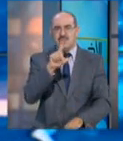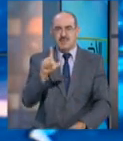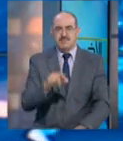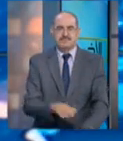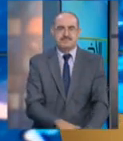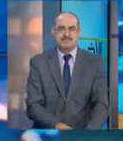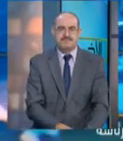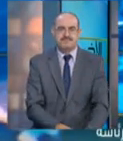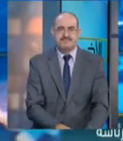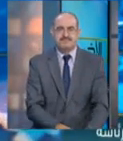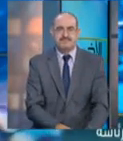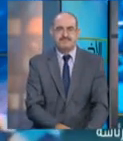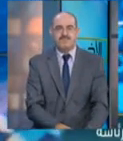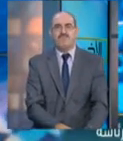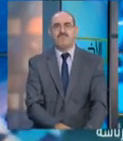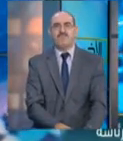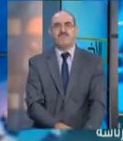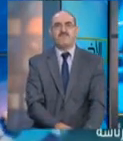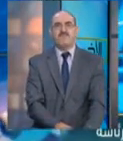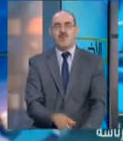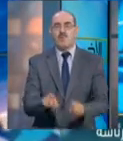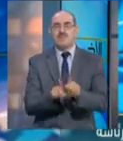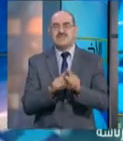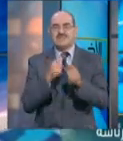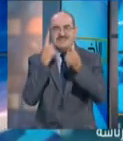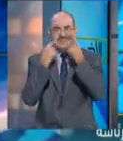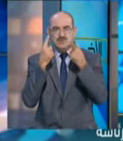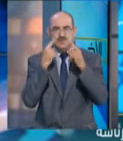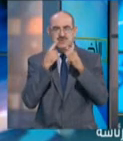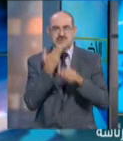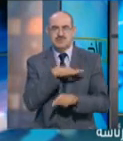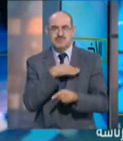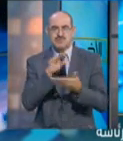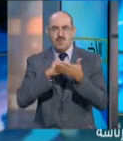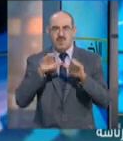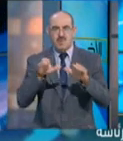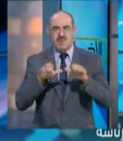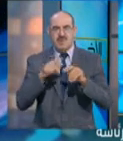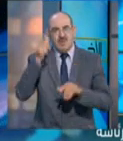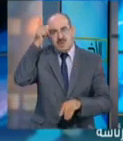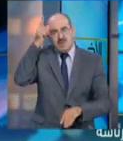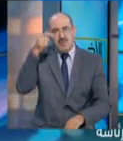الوطنية بالخارج رمطان العمامرة ومدير ديوان رئاسة الجمهورية